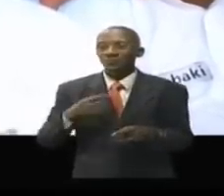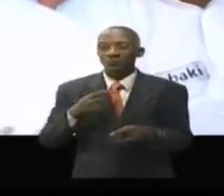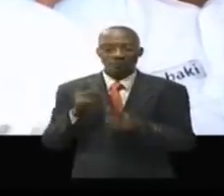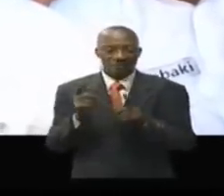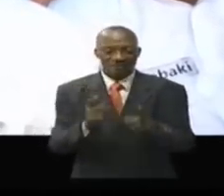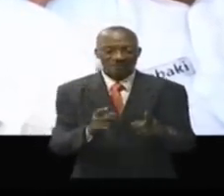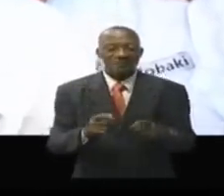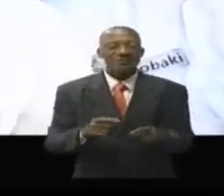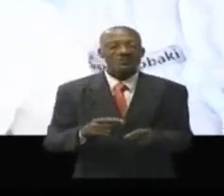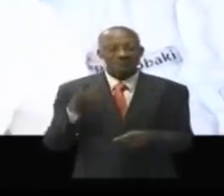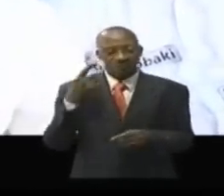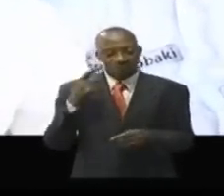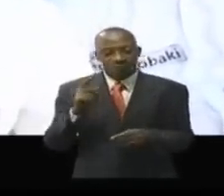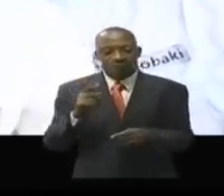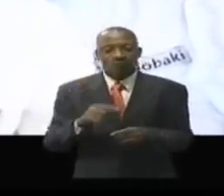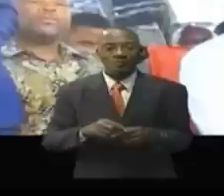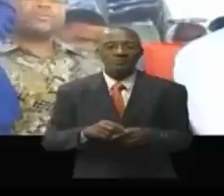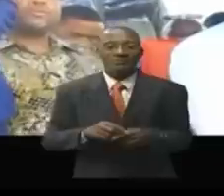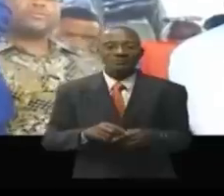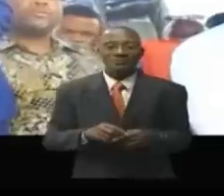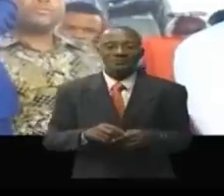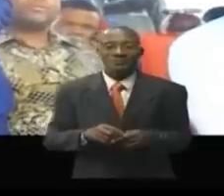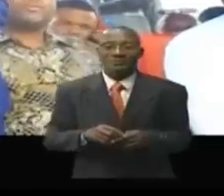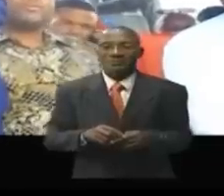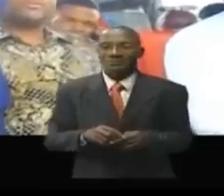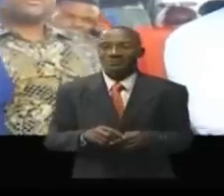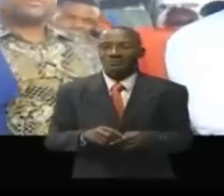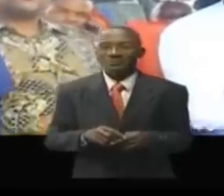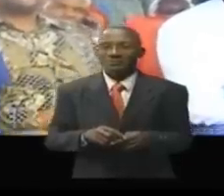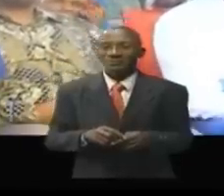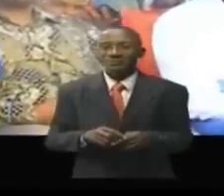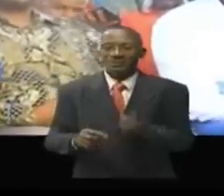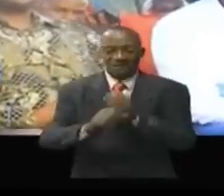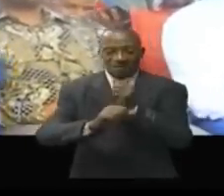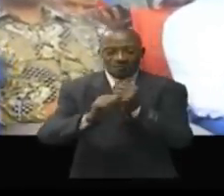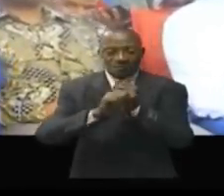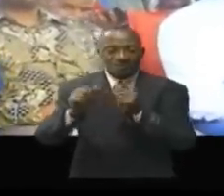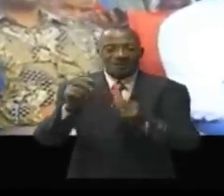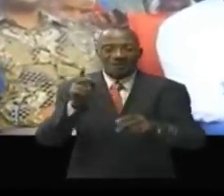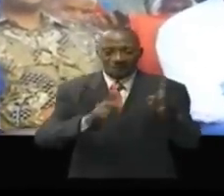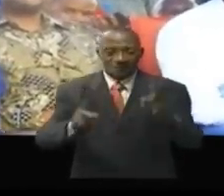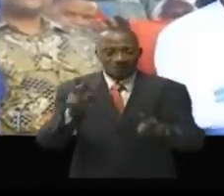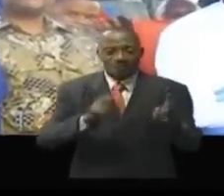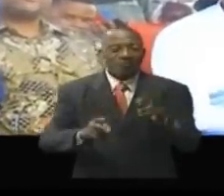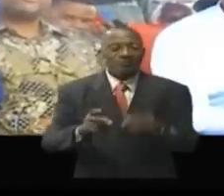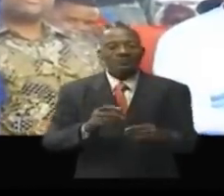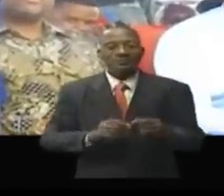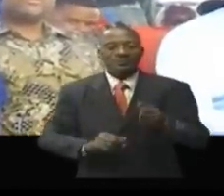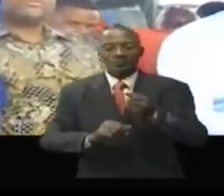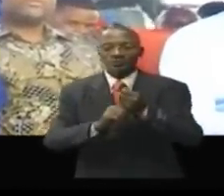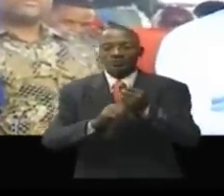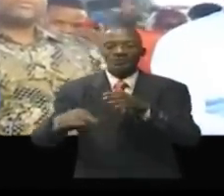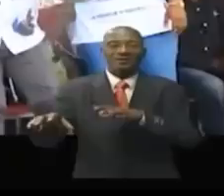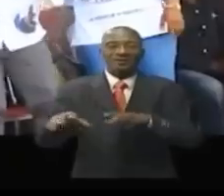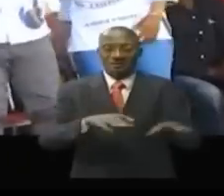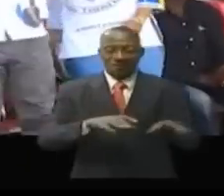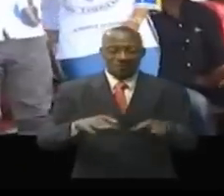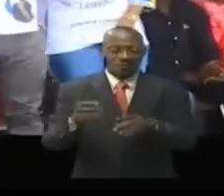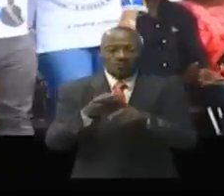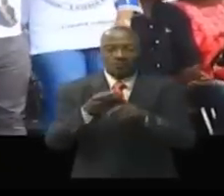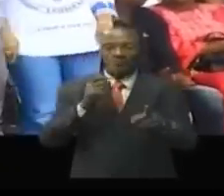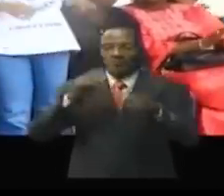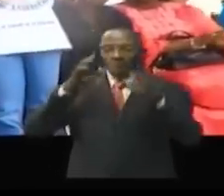écoles, et puis il y a de compagnies qui naissent. Et nous, en tant que ressortissants de ces deux provinces, nous sommes dit,